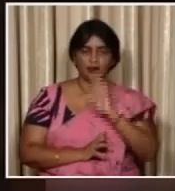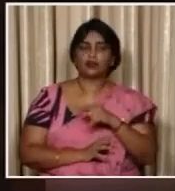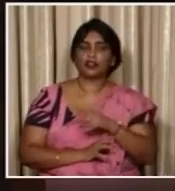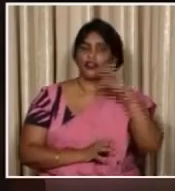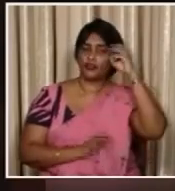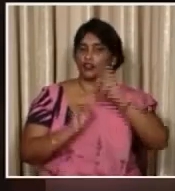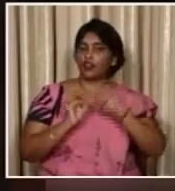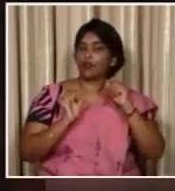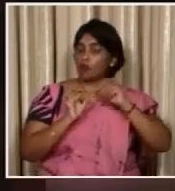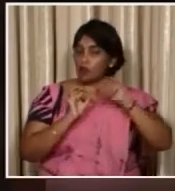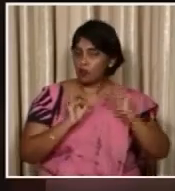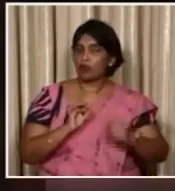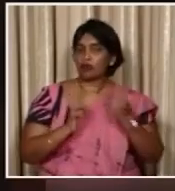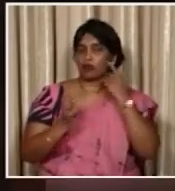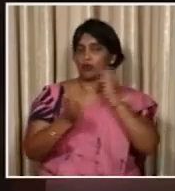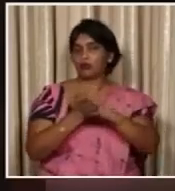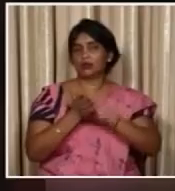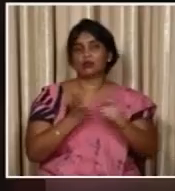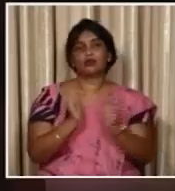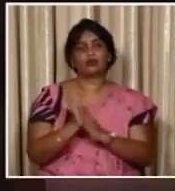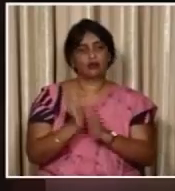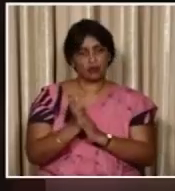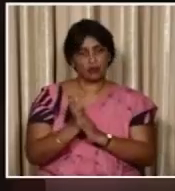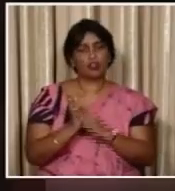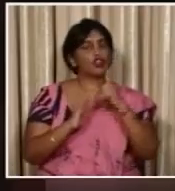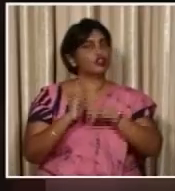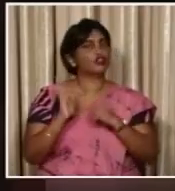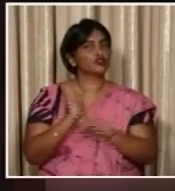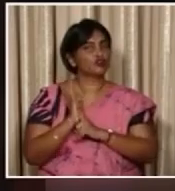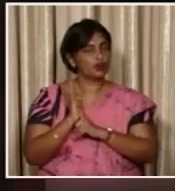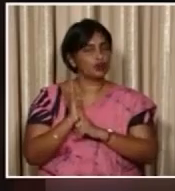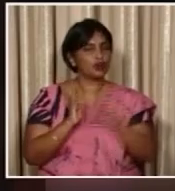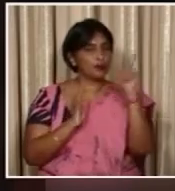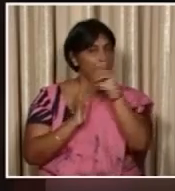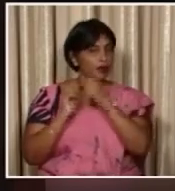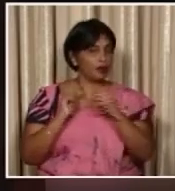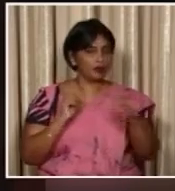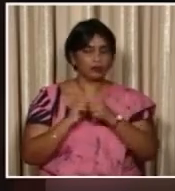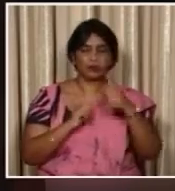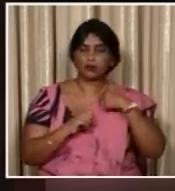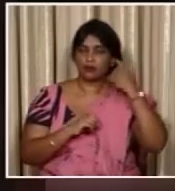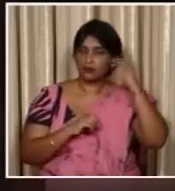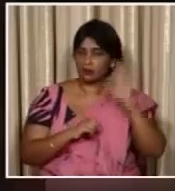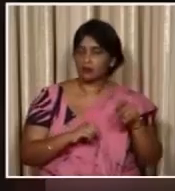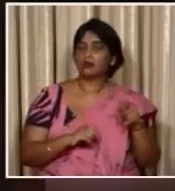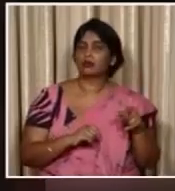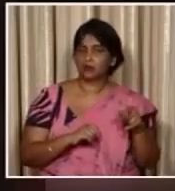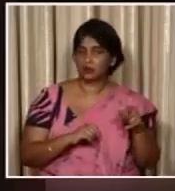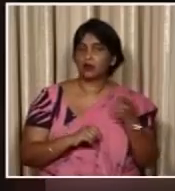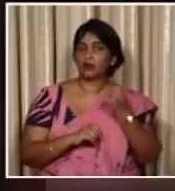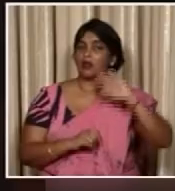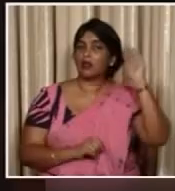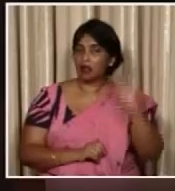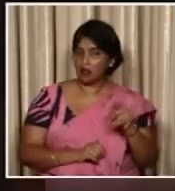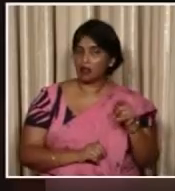විදුලි බල මණ්ඩලයේ යෝජනා ව්‍යවයි මහජන උපකිතා කොමිසමට ජූලි මාසයේ පළවෙනිදා ඉඳලා අපි කරන්න බලාපොරොත්තු වෙන මිල අඩු